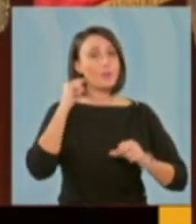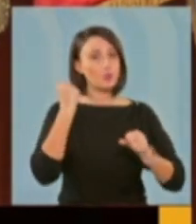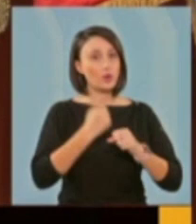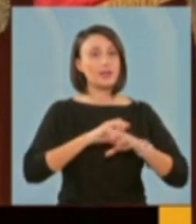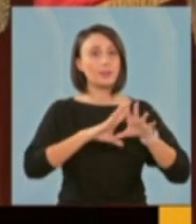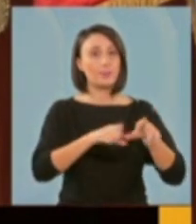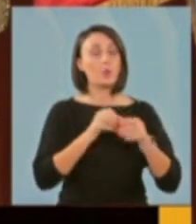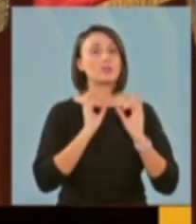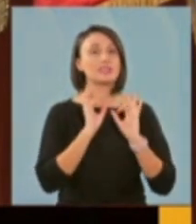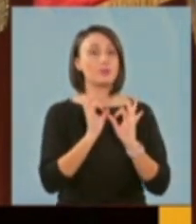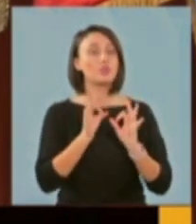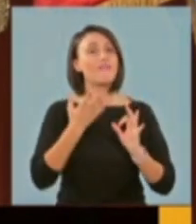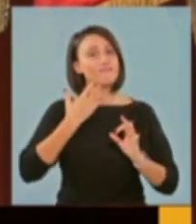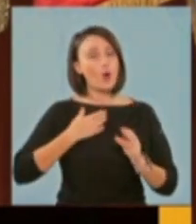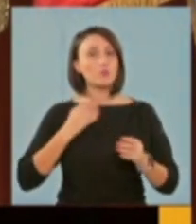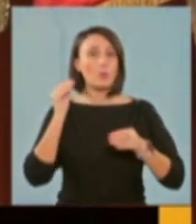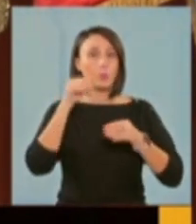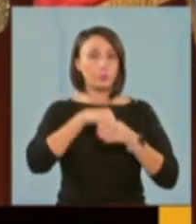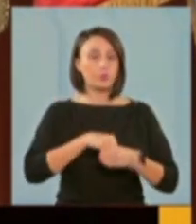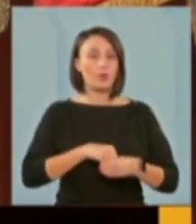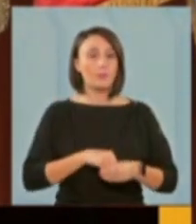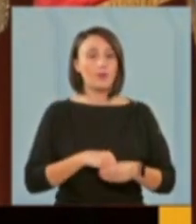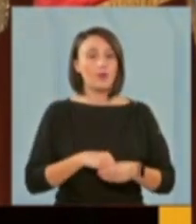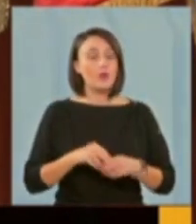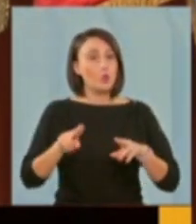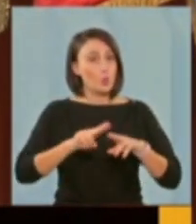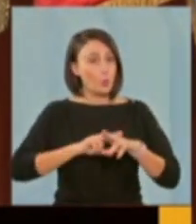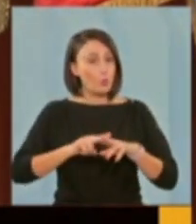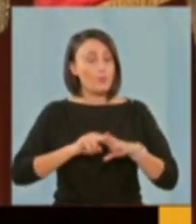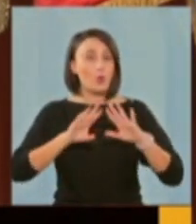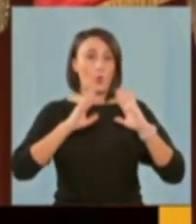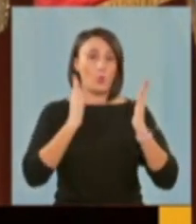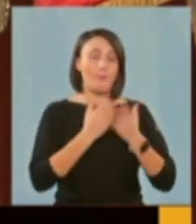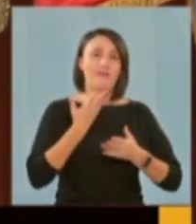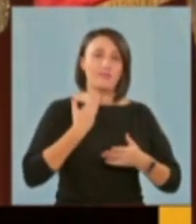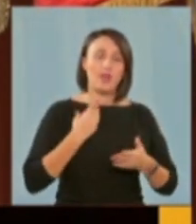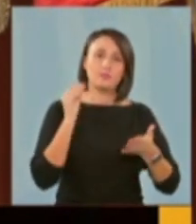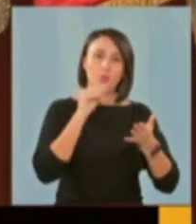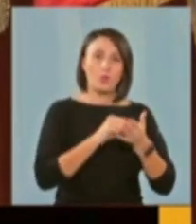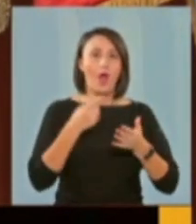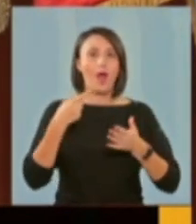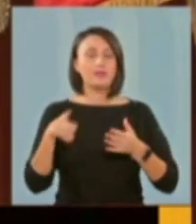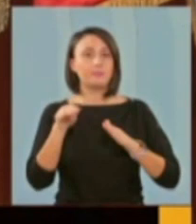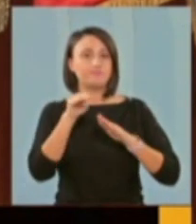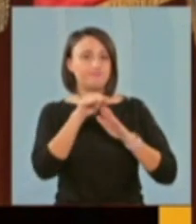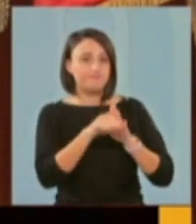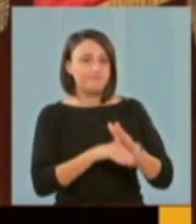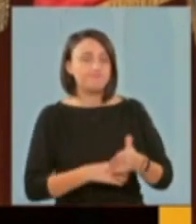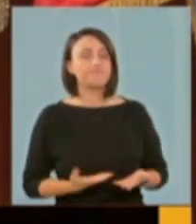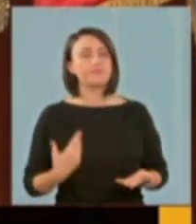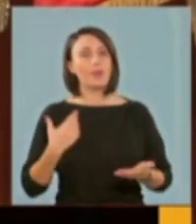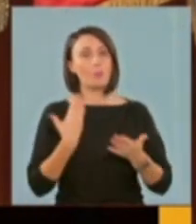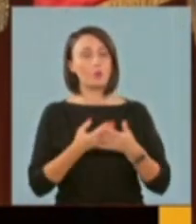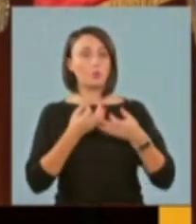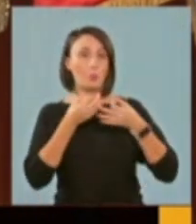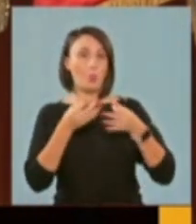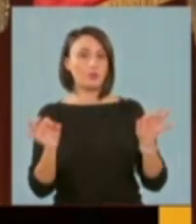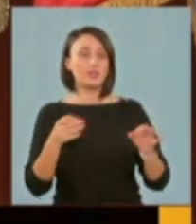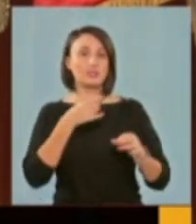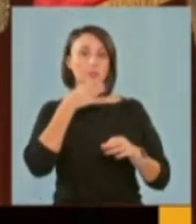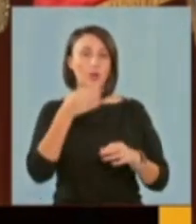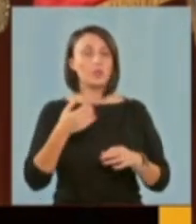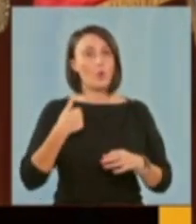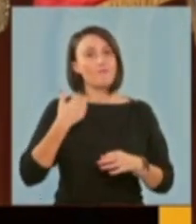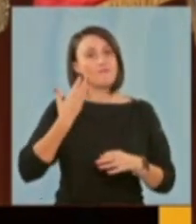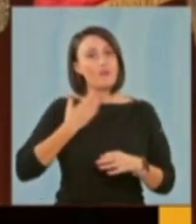alături de specialiști. Vreau să introducem, așa cum lumea vrea să introducă și alte componente ale modernității, să spunem,